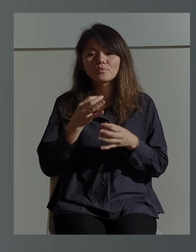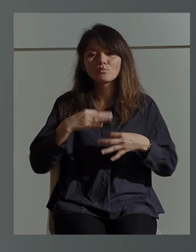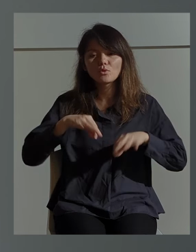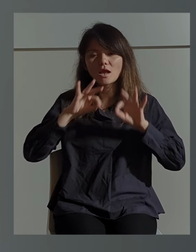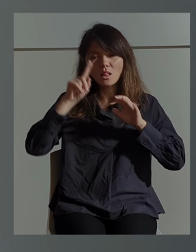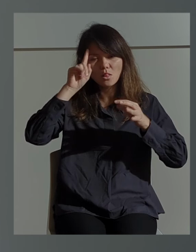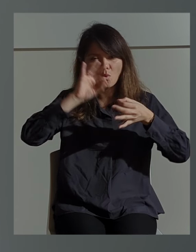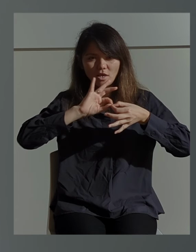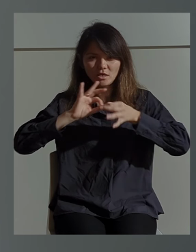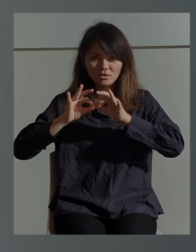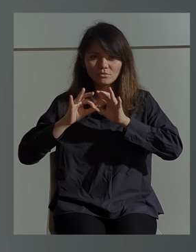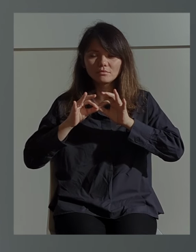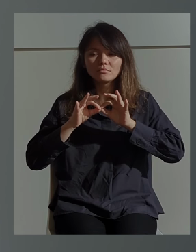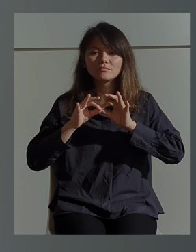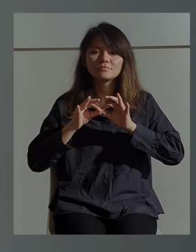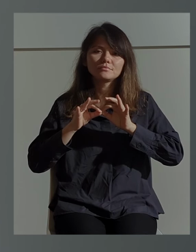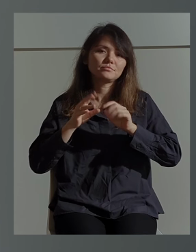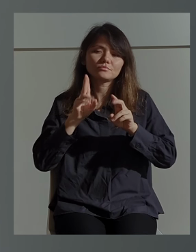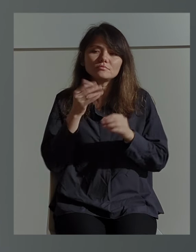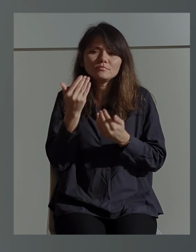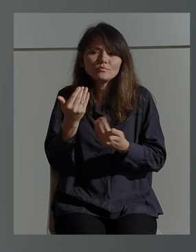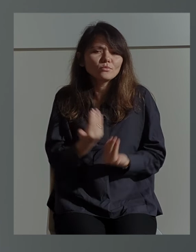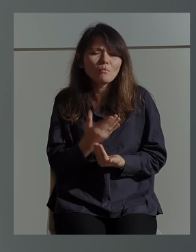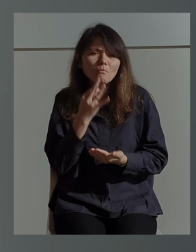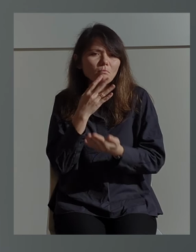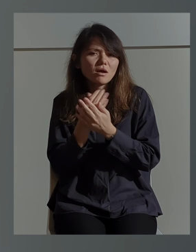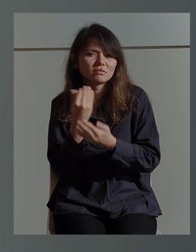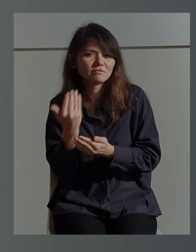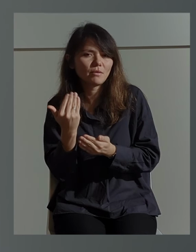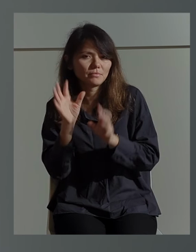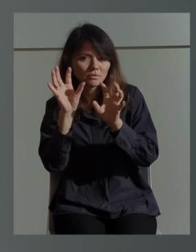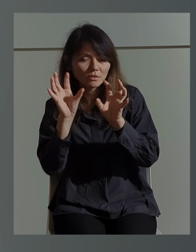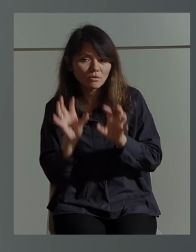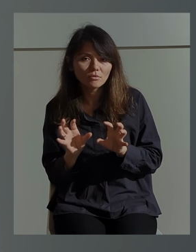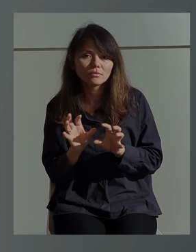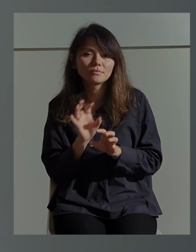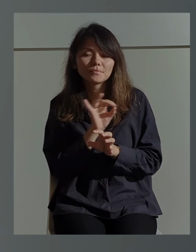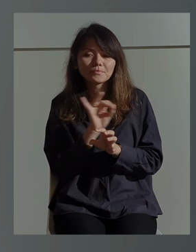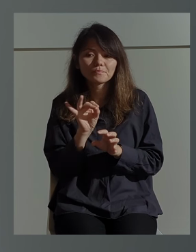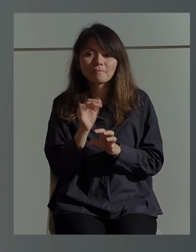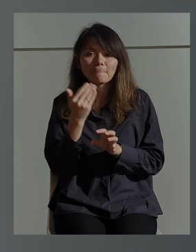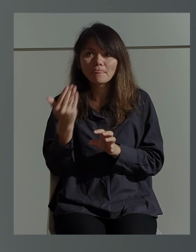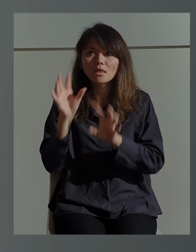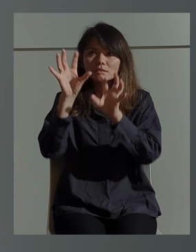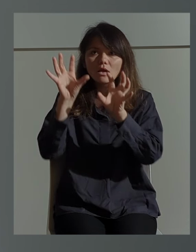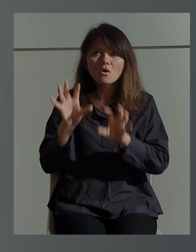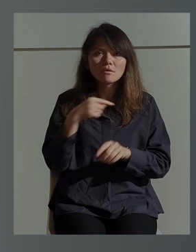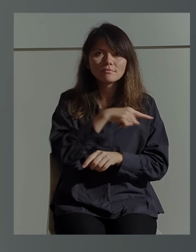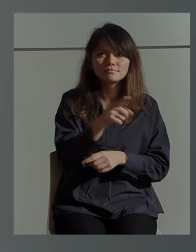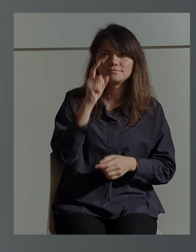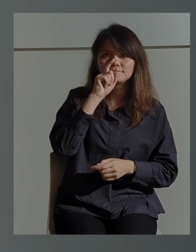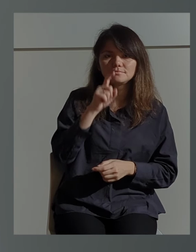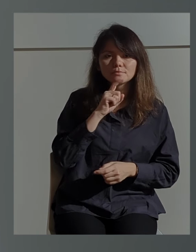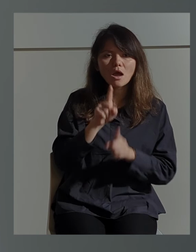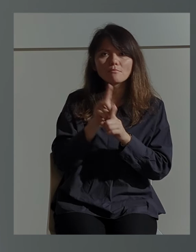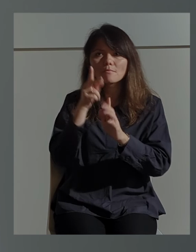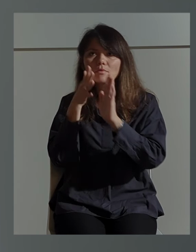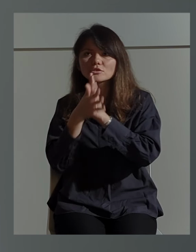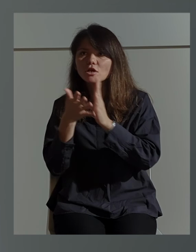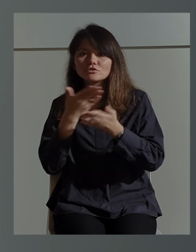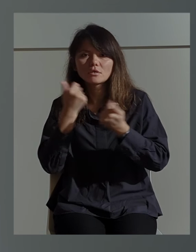логику которая работает по своим собственным законам и эти законы для нас не прозрачны и в некотором роде